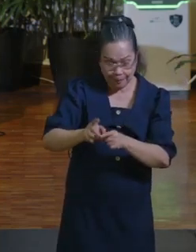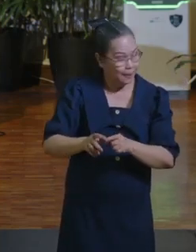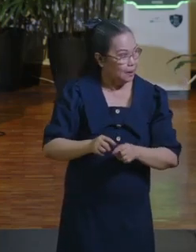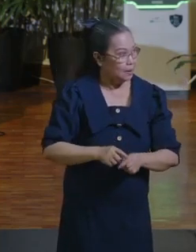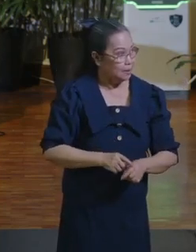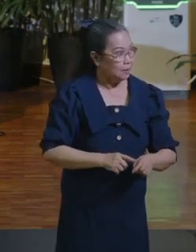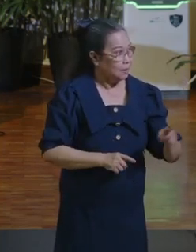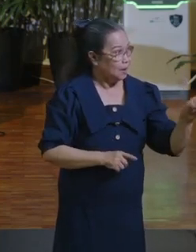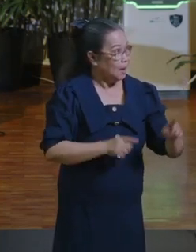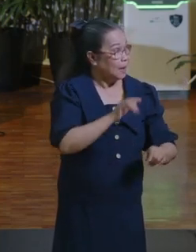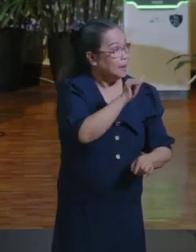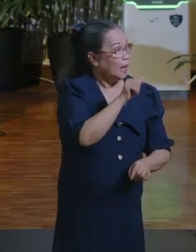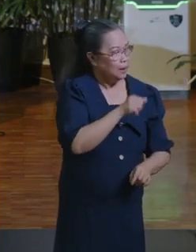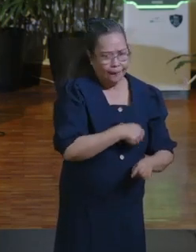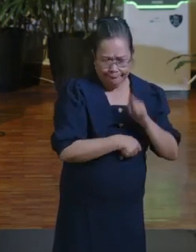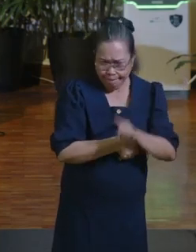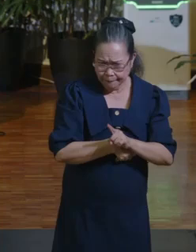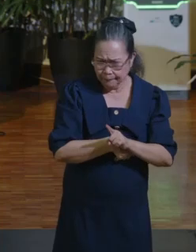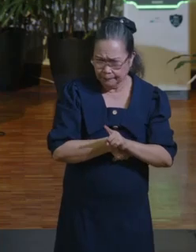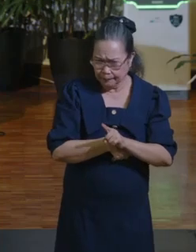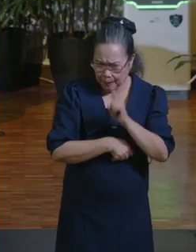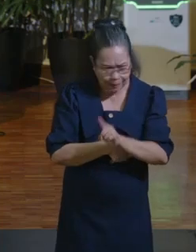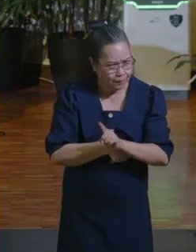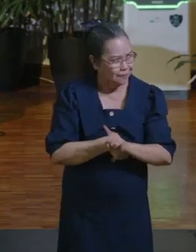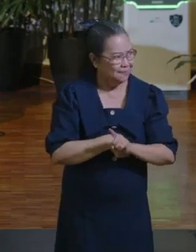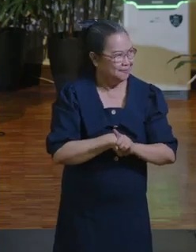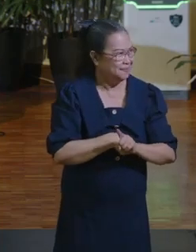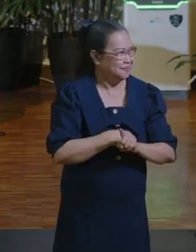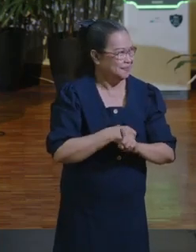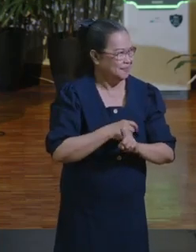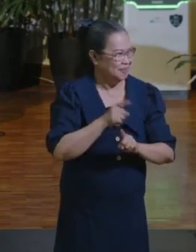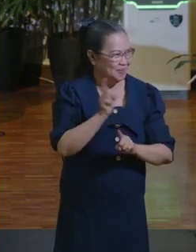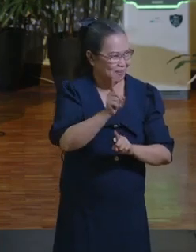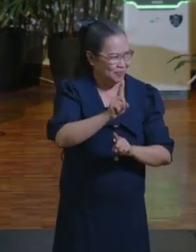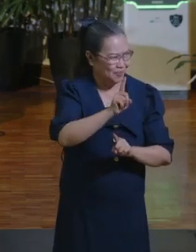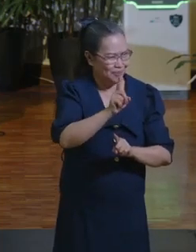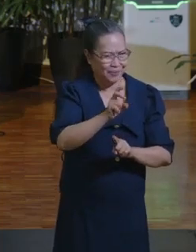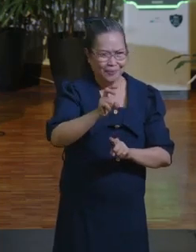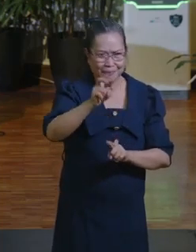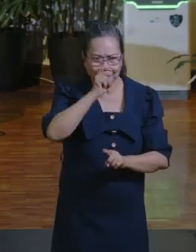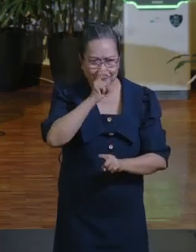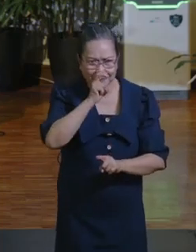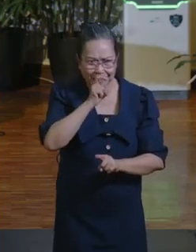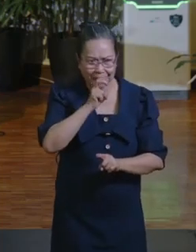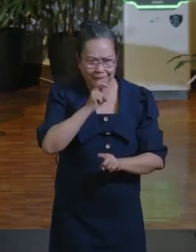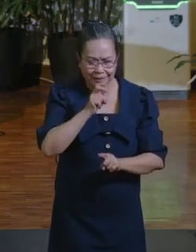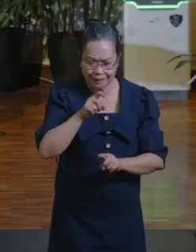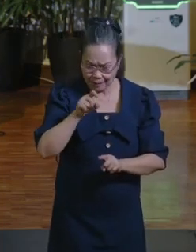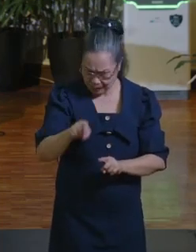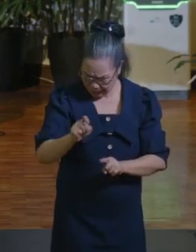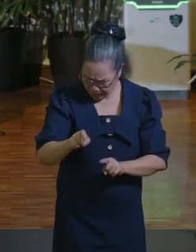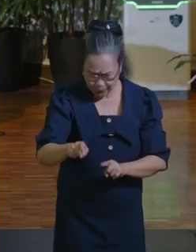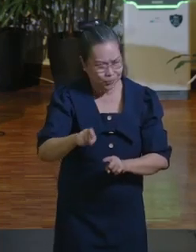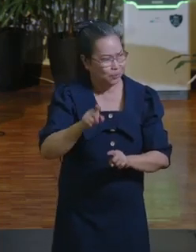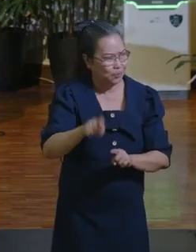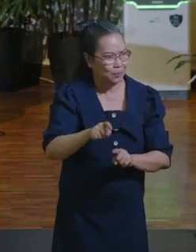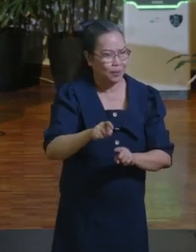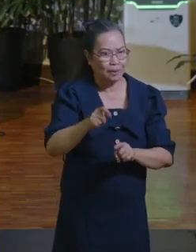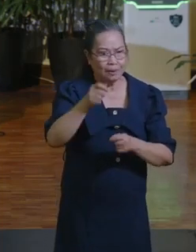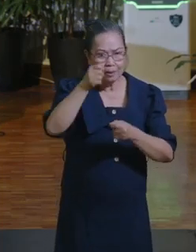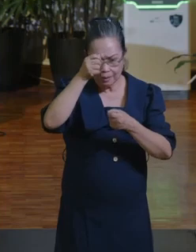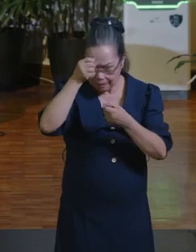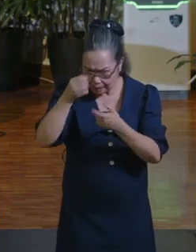dun sa batang iyon habang siya'y lumalaki. Siya ang mahigpit na nagbibigay ng